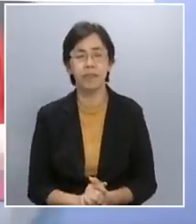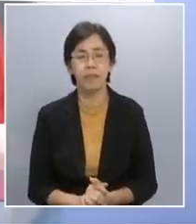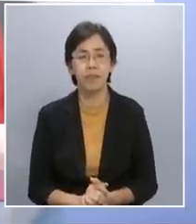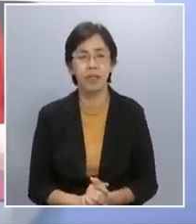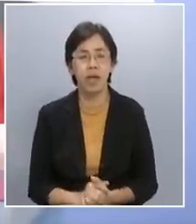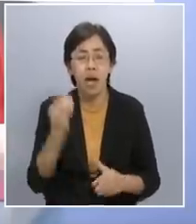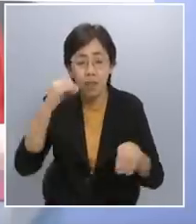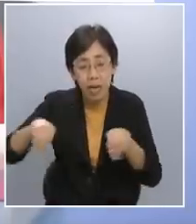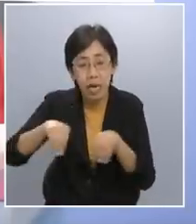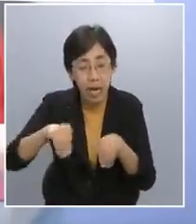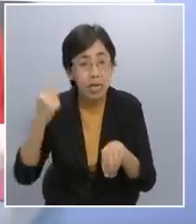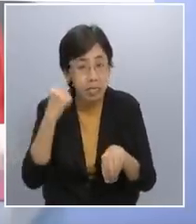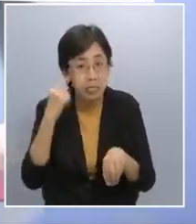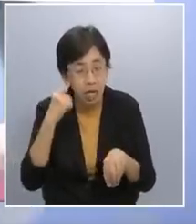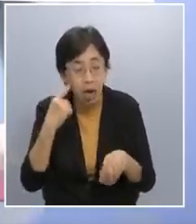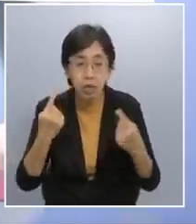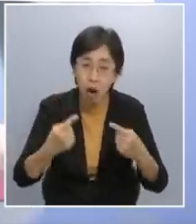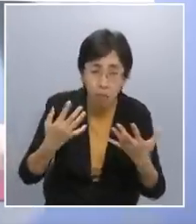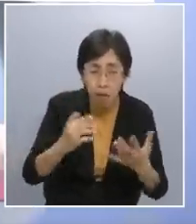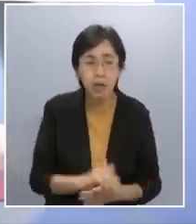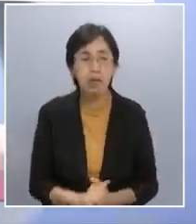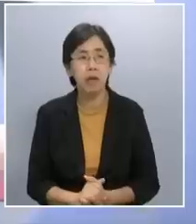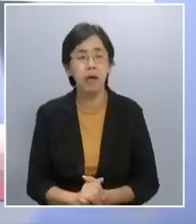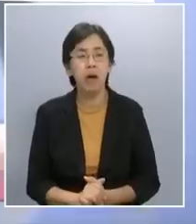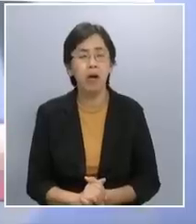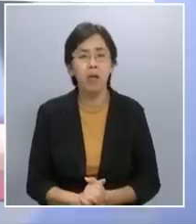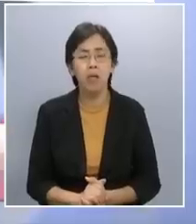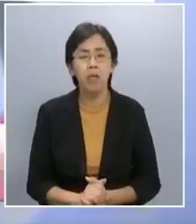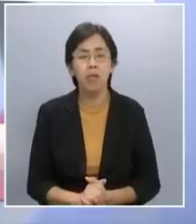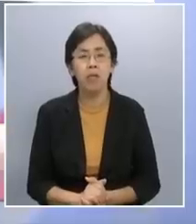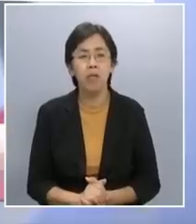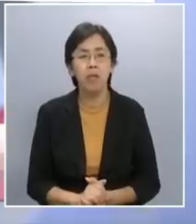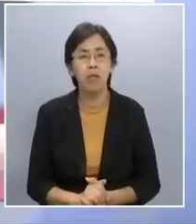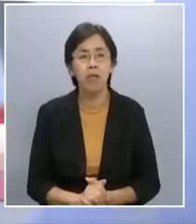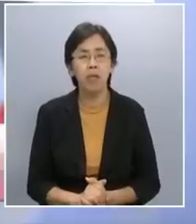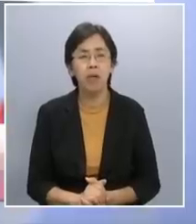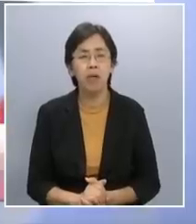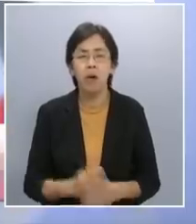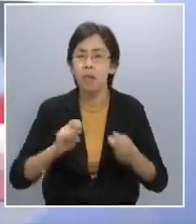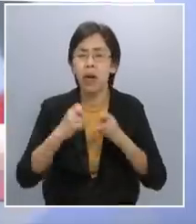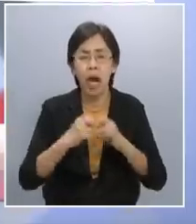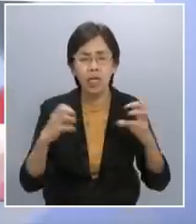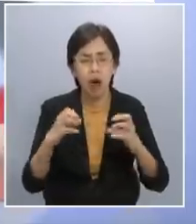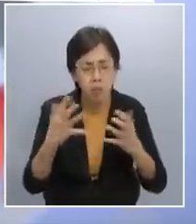านก็ไม่ได้ยินเสียงทะเลาะเบาะแว้งคือไม่มีทรายอ่ะไม่มีสัญญาณว่าไม่ได้ทะเลาะไม่ทำร้